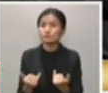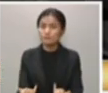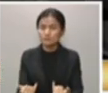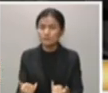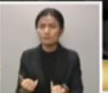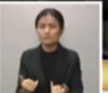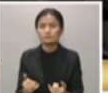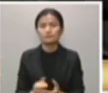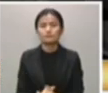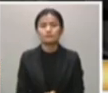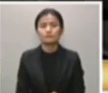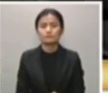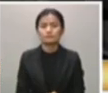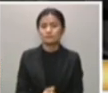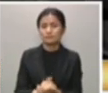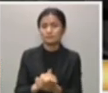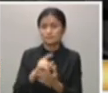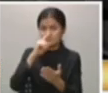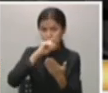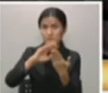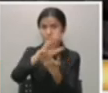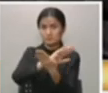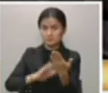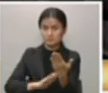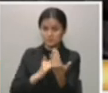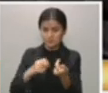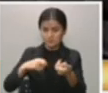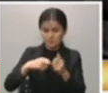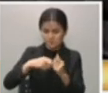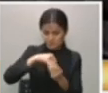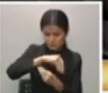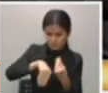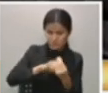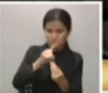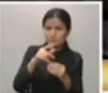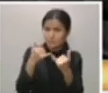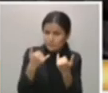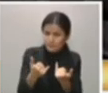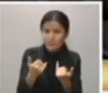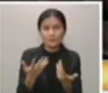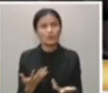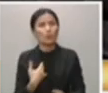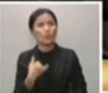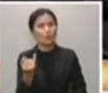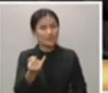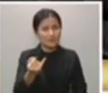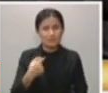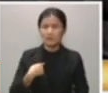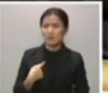เอาเศรษฐกิจประเทศที่กำลังวิกฤตอยู่เนี่ยให้ไปอยู่ในมือของคน